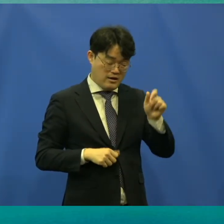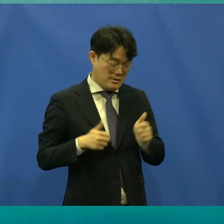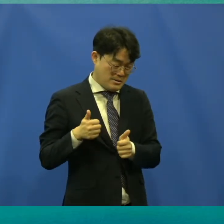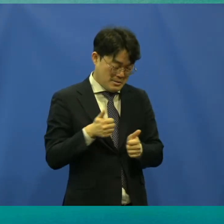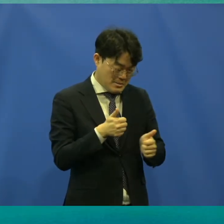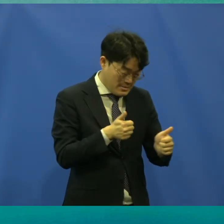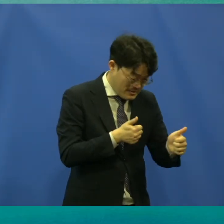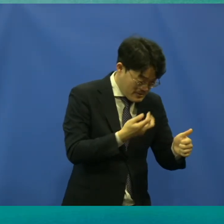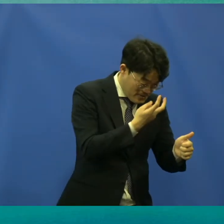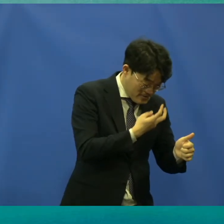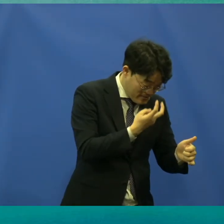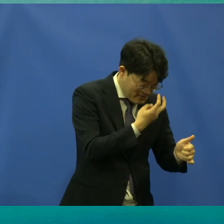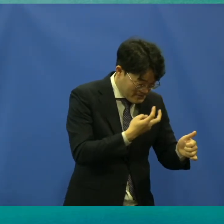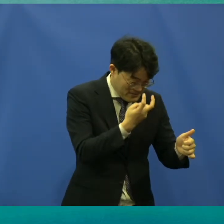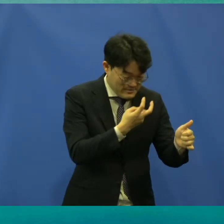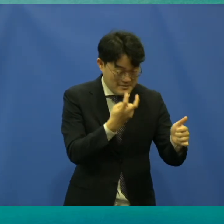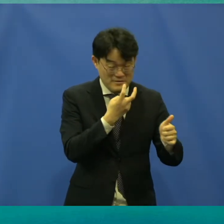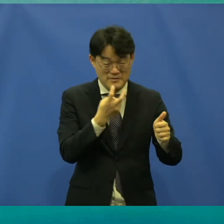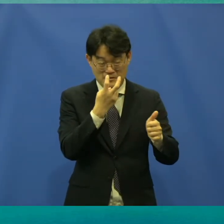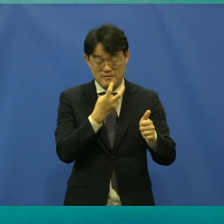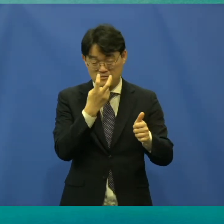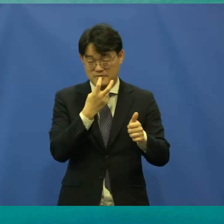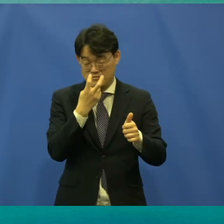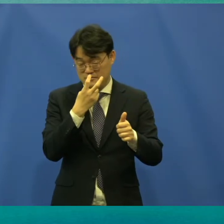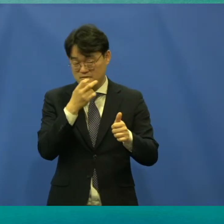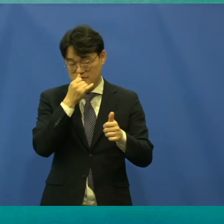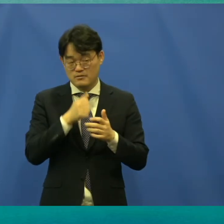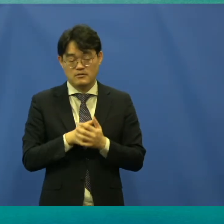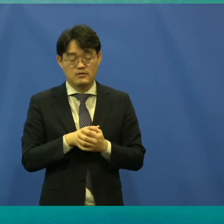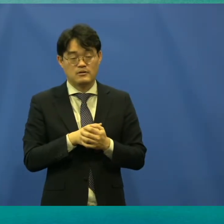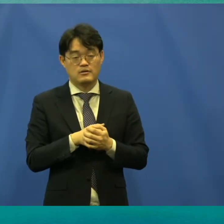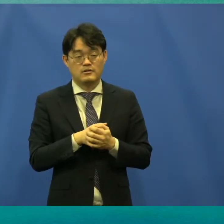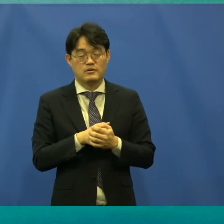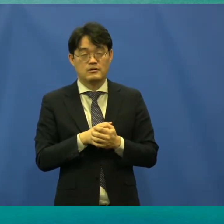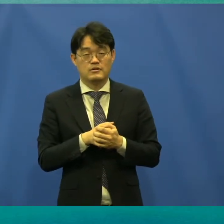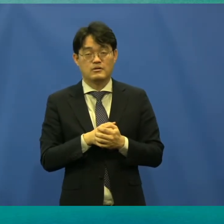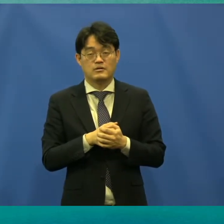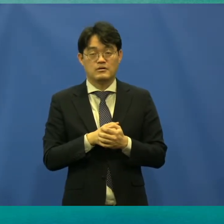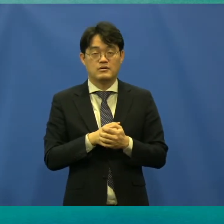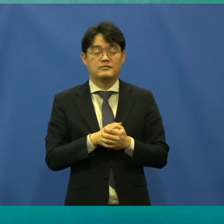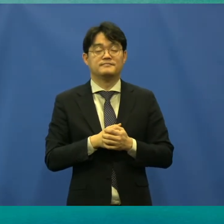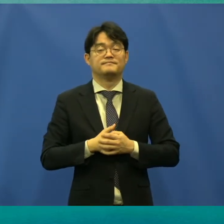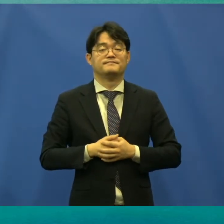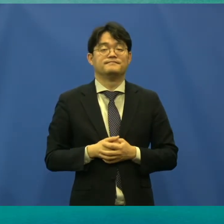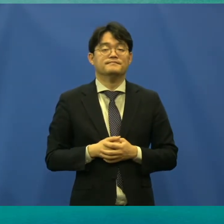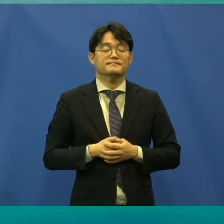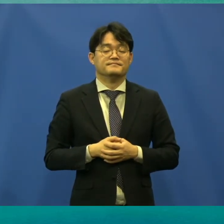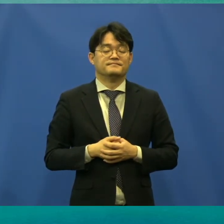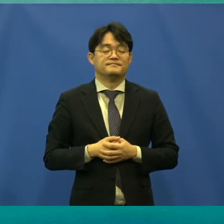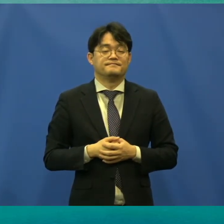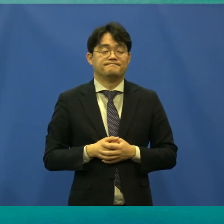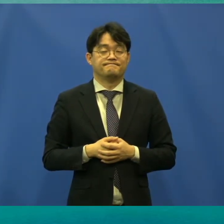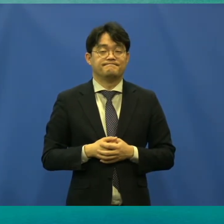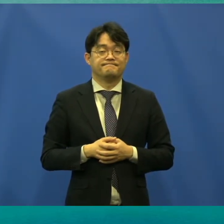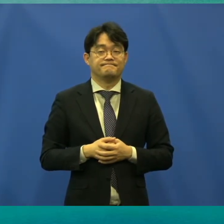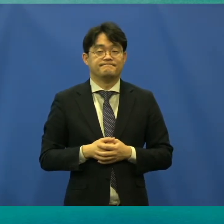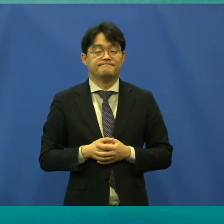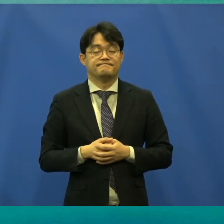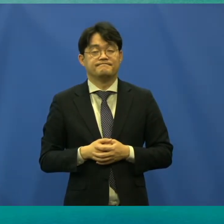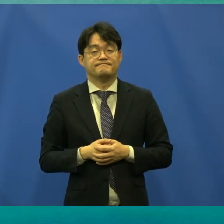물고기 안으로 들어간 것만으로 끝나지 않습니다. 하나님의 간섭하셔야 할 일이 아직도 많이 남아 있습니다.